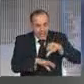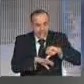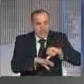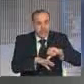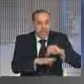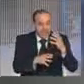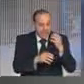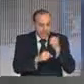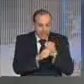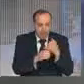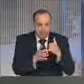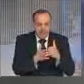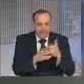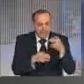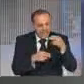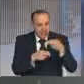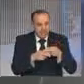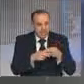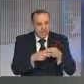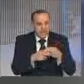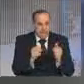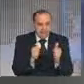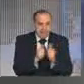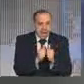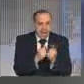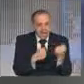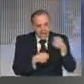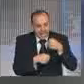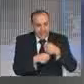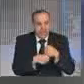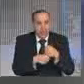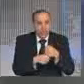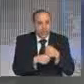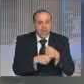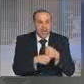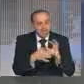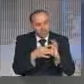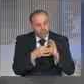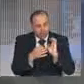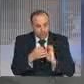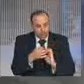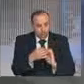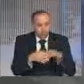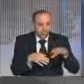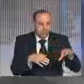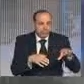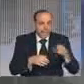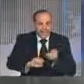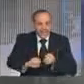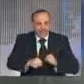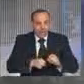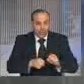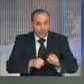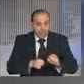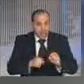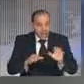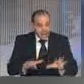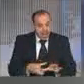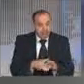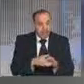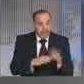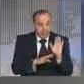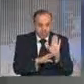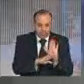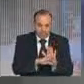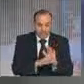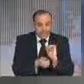لتحتضنها مدينه صفاقس بتزامن مع احداث رابطه الجنوب الاقليميه للتايكواندو التظاهر حافظت